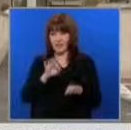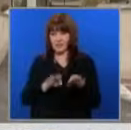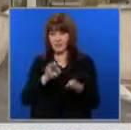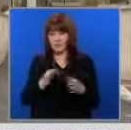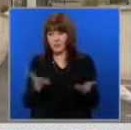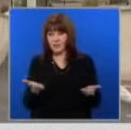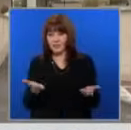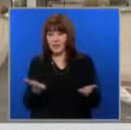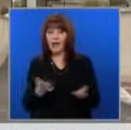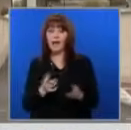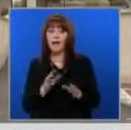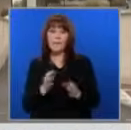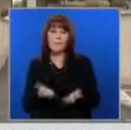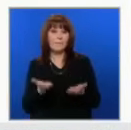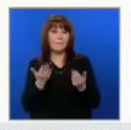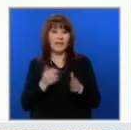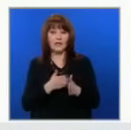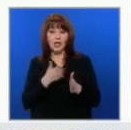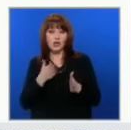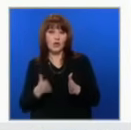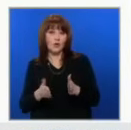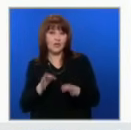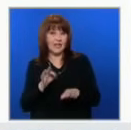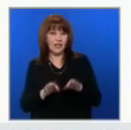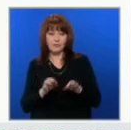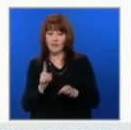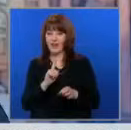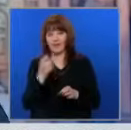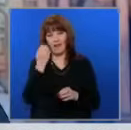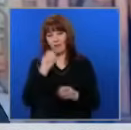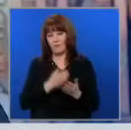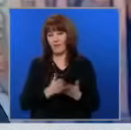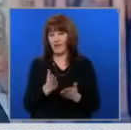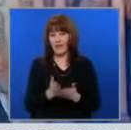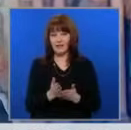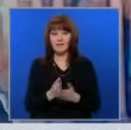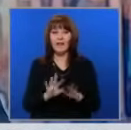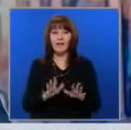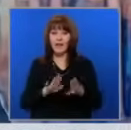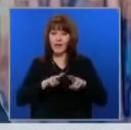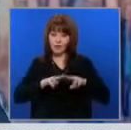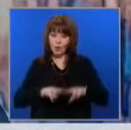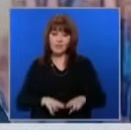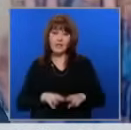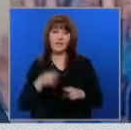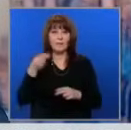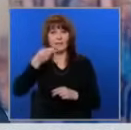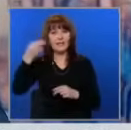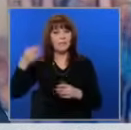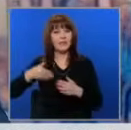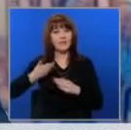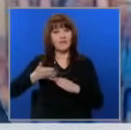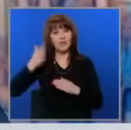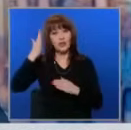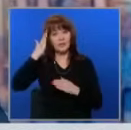2-1. И според него предсрочни избори не са добър вариант за страната. Нека да оставим темата за външния министър. Да се